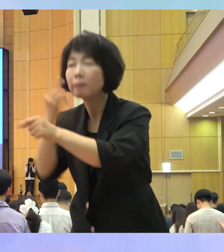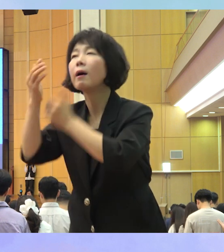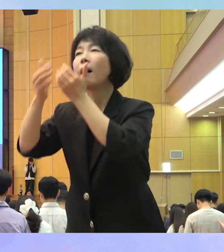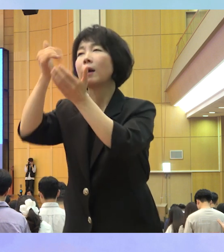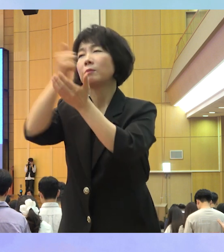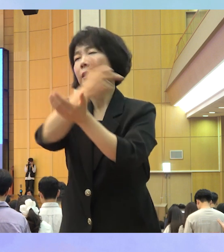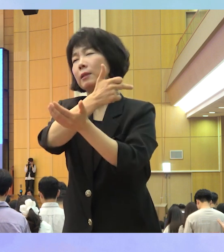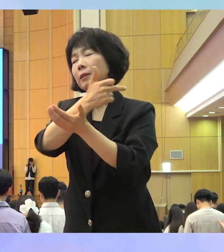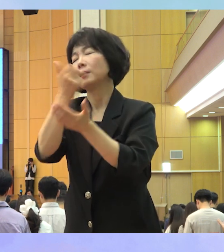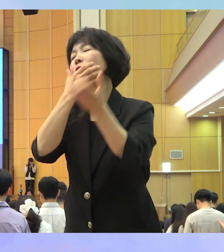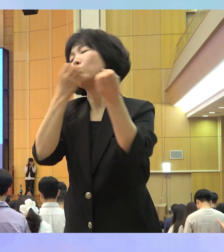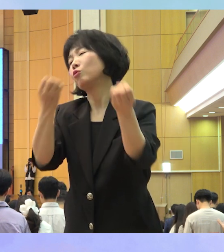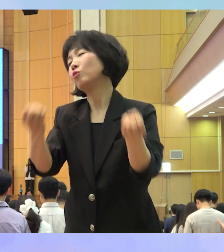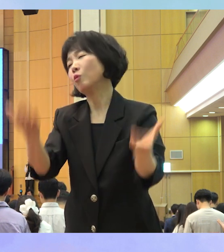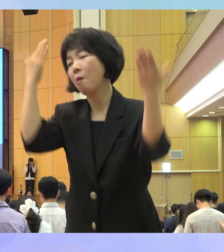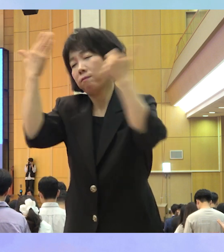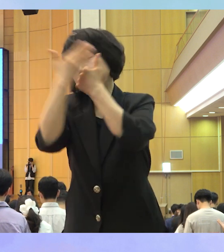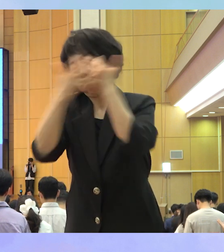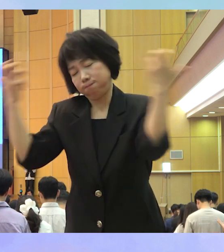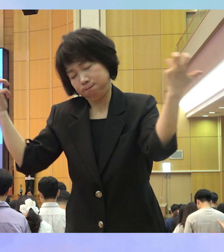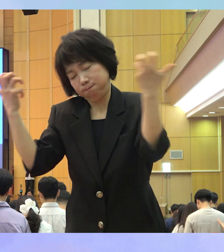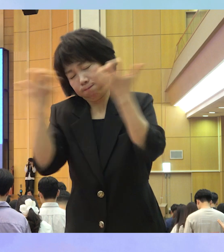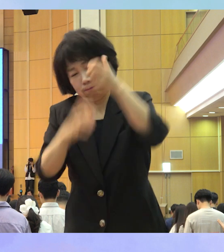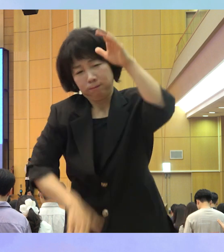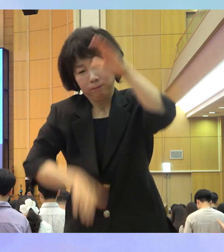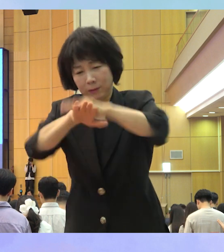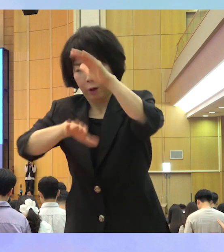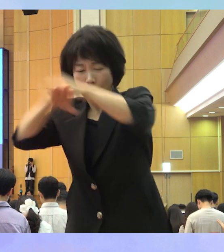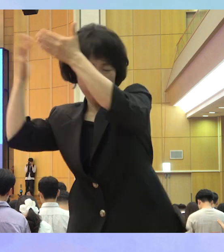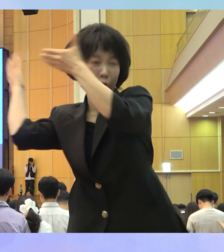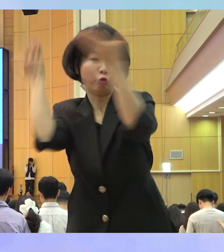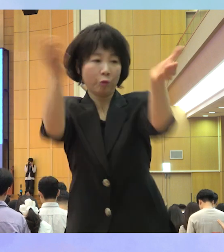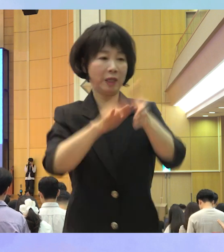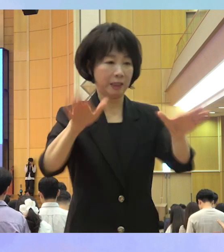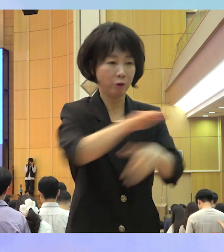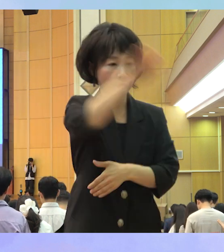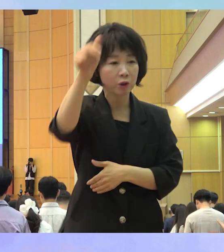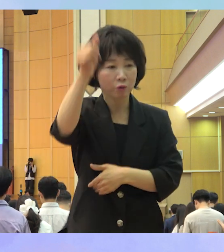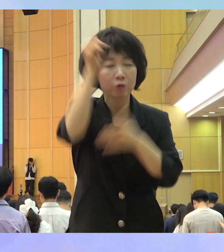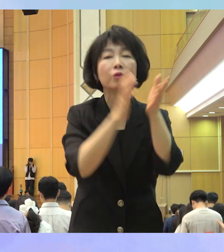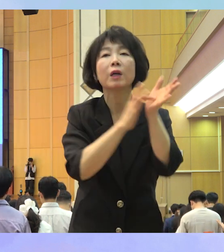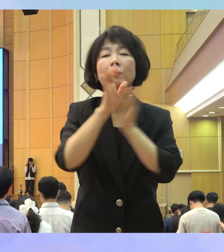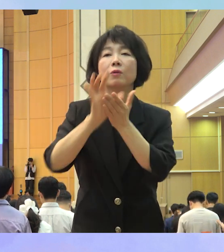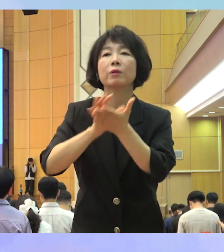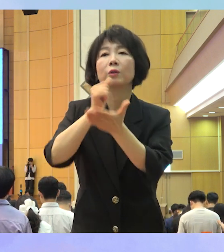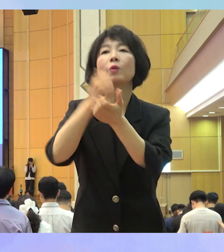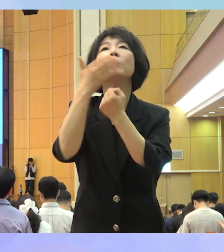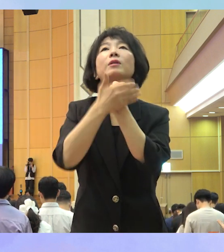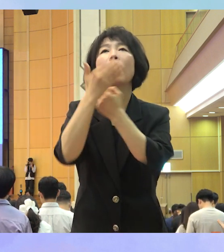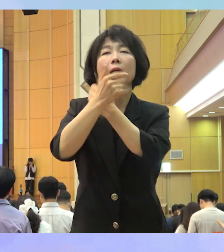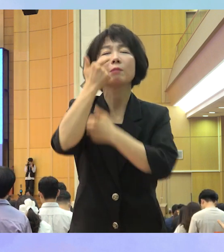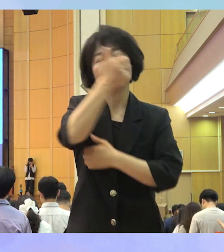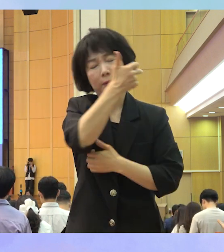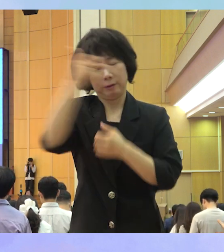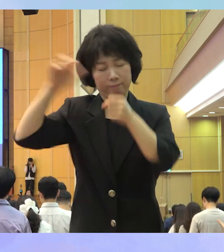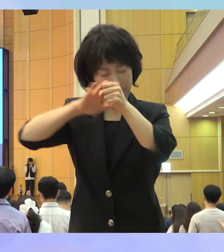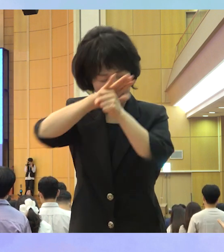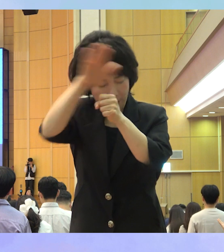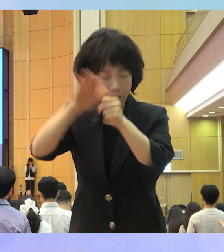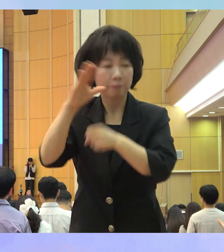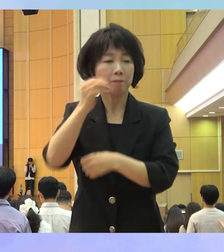하나님의 한없는 축복과 은혜로 채워 주시옵소서. 이제는 우리 주 예수 그리스도의 은혜와 하나님 아버지의 무한하신